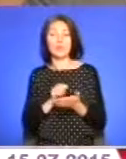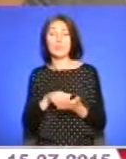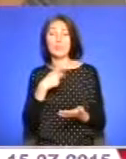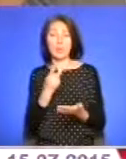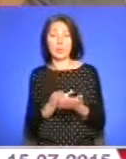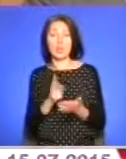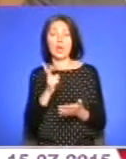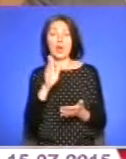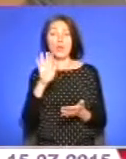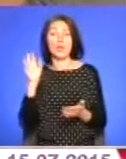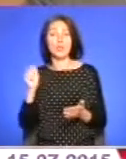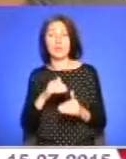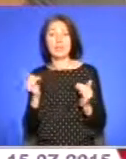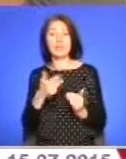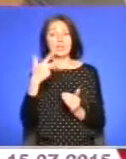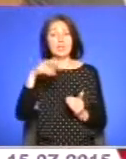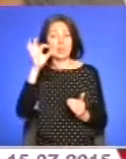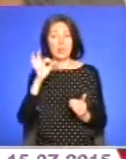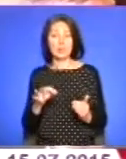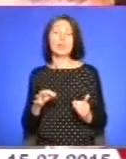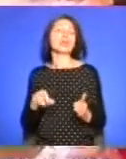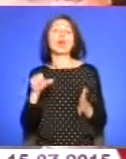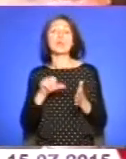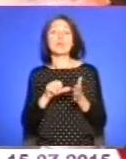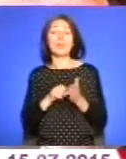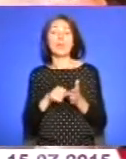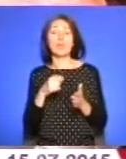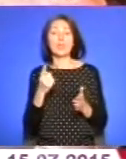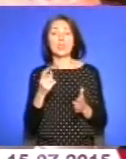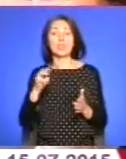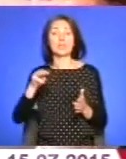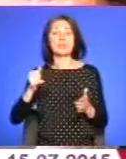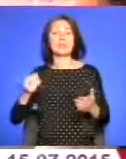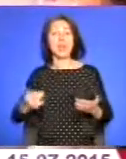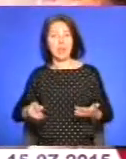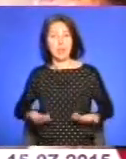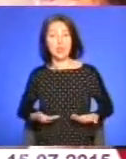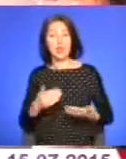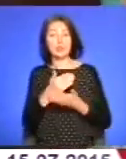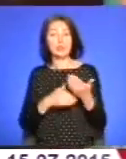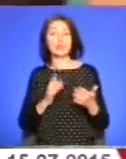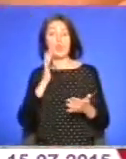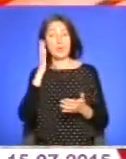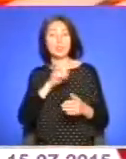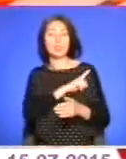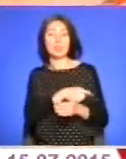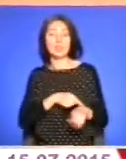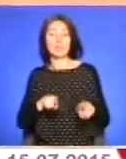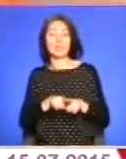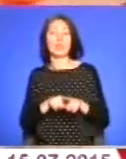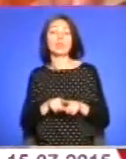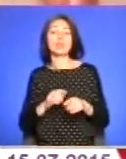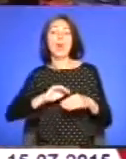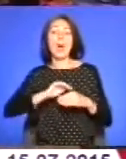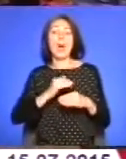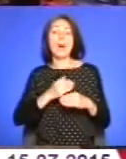передбачає квоту не менше 30% представників однієї статі у списку політсили. Також зріс прохідний бар'єр для політичних